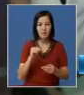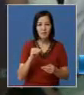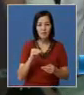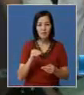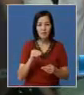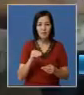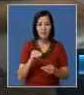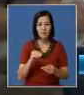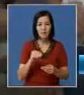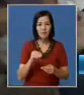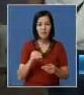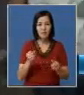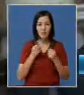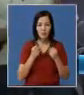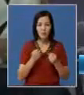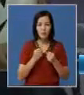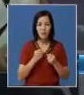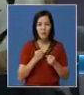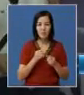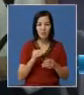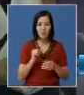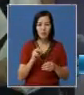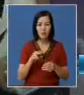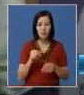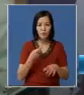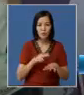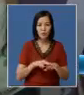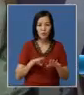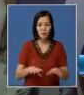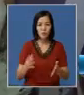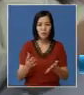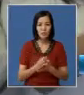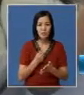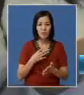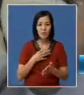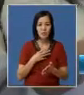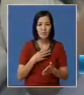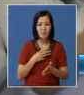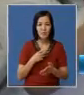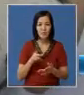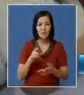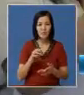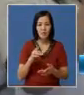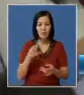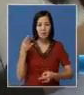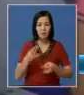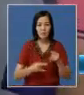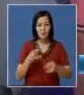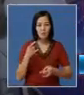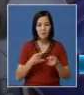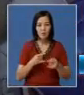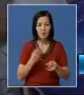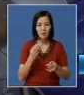көрінсе, белгілі спорт комментаторы Жандос Айтпай екінші орынды иеленді. Ал Хабар 24 арнасының тілшісі